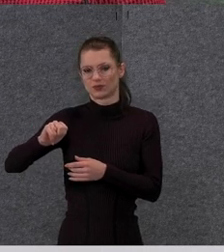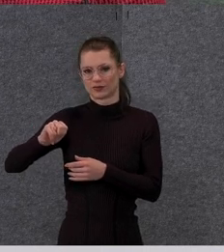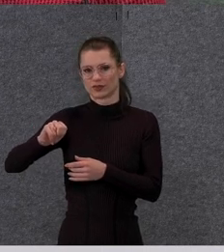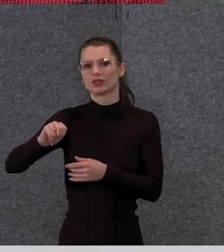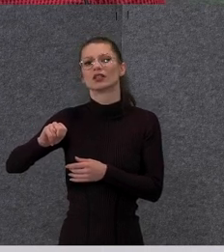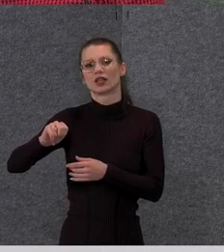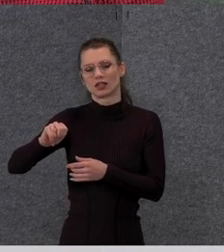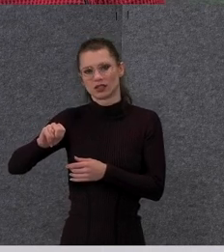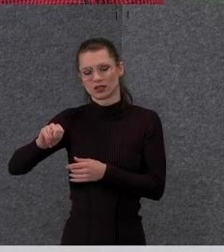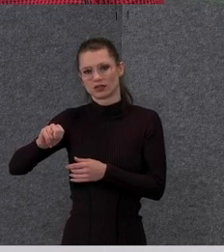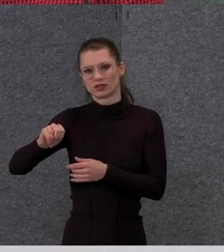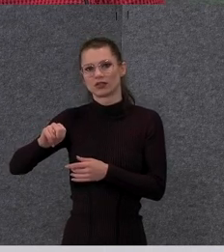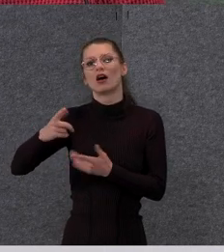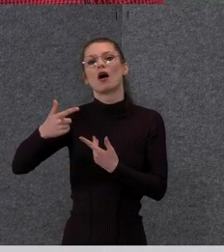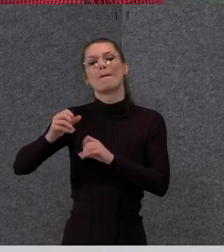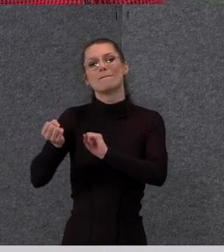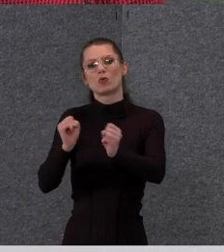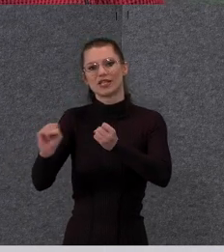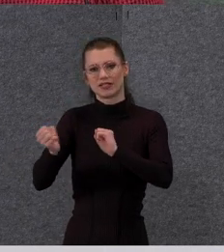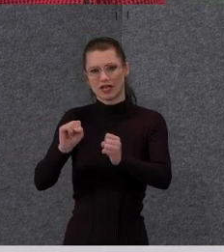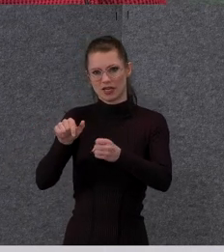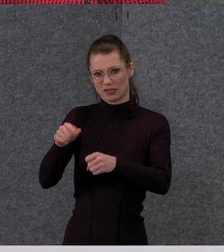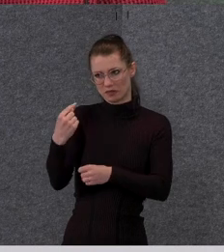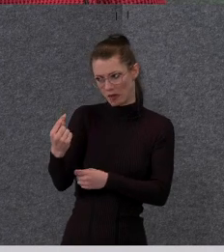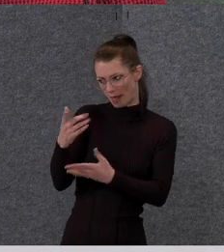Schulsystem und damit der Intergenerationenmobilität im Weg?